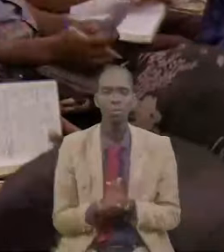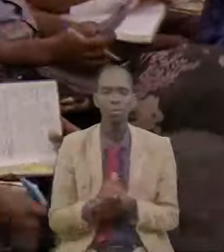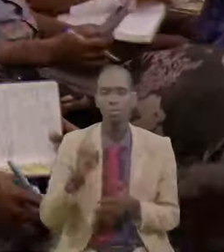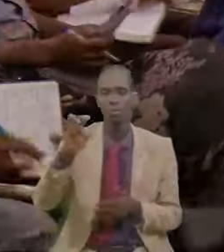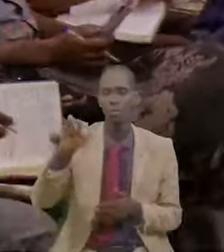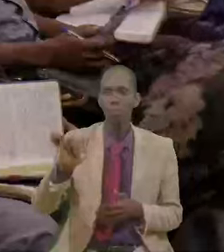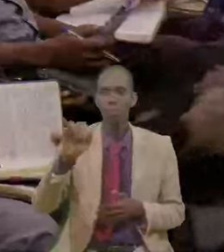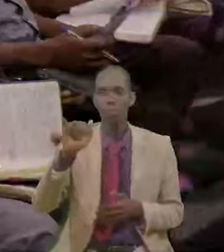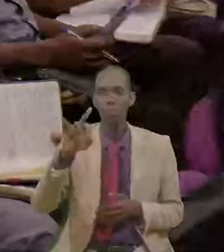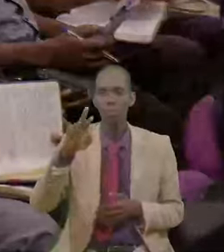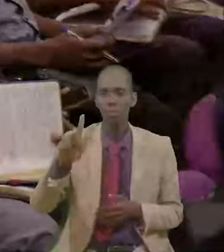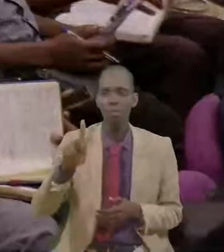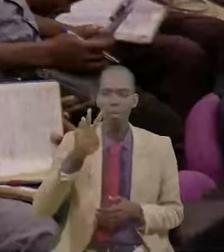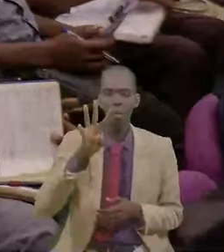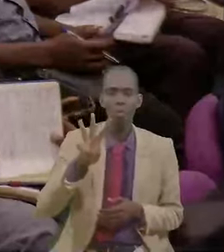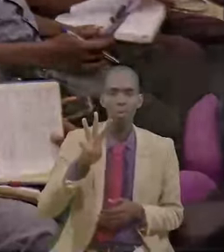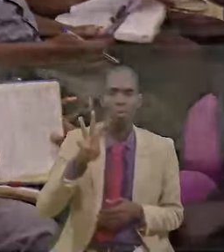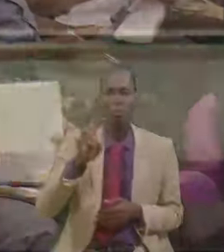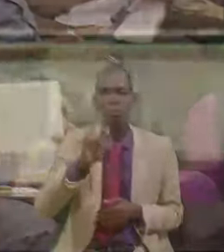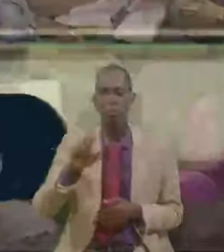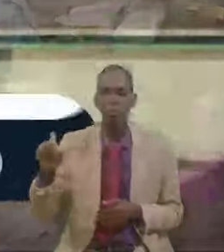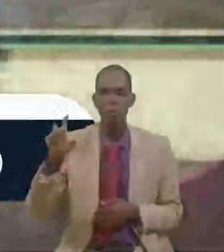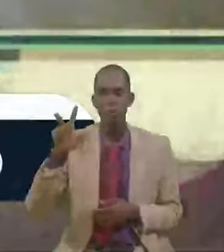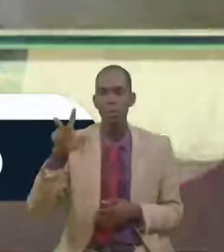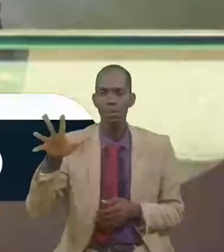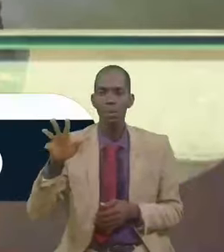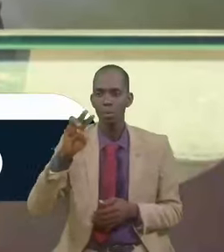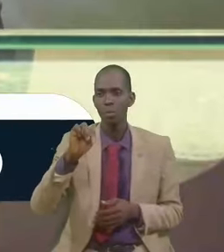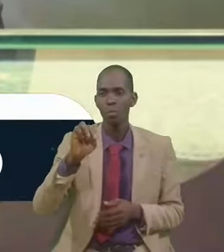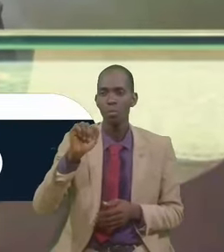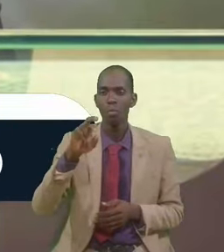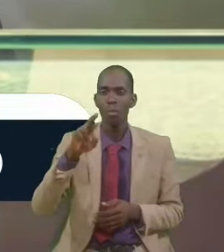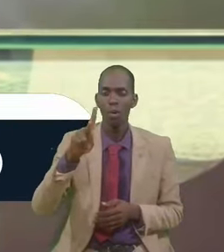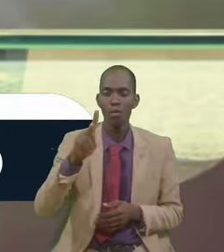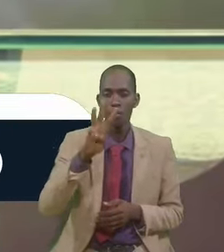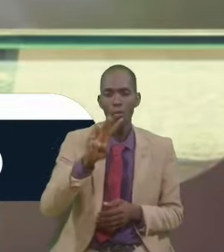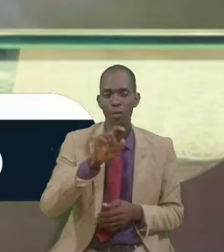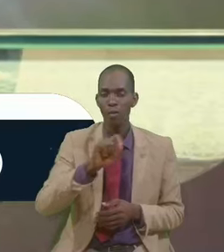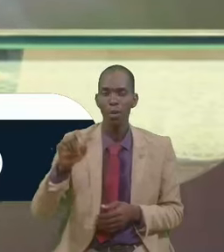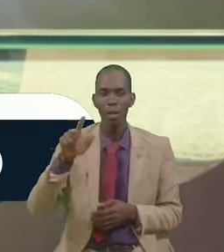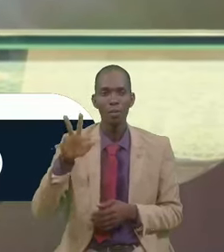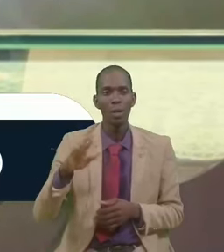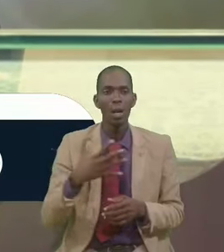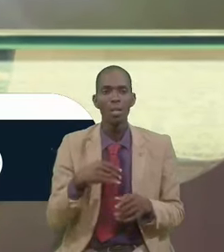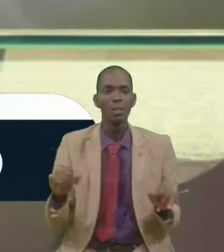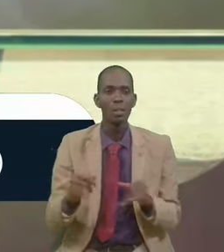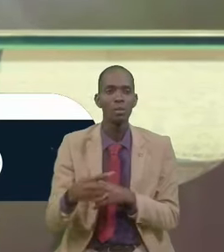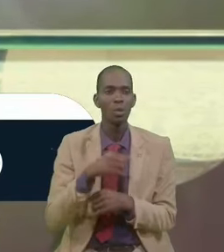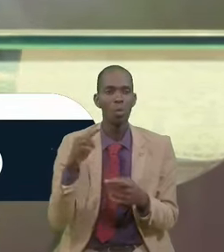Marc chapitre 4, Marc 4, verset 35. Ce même jour, sur le soir,